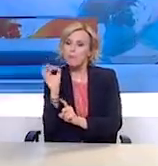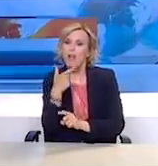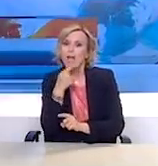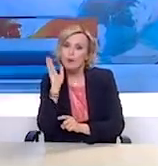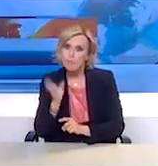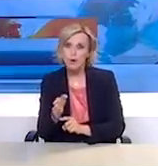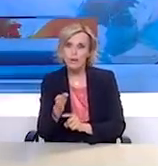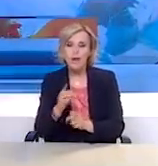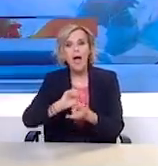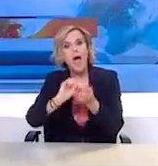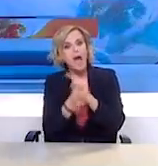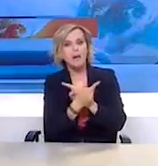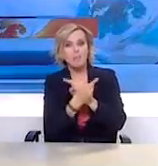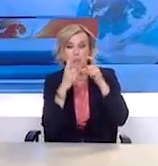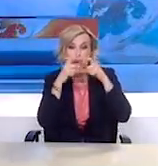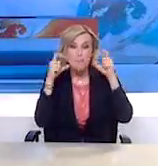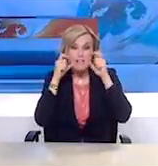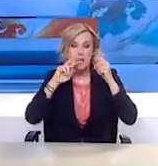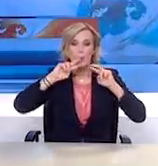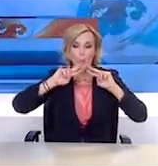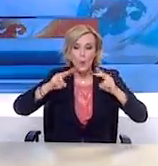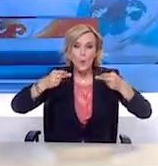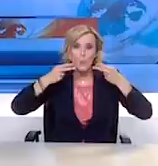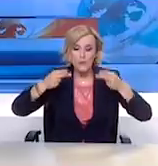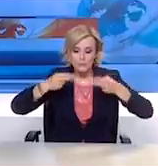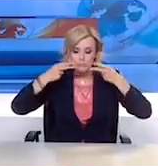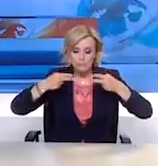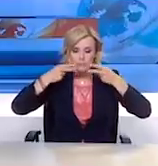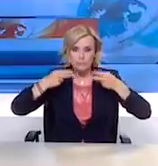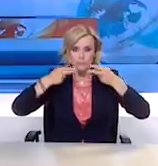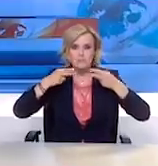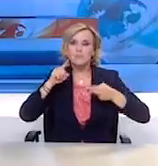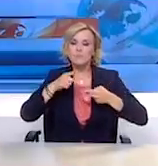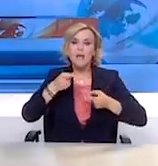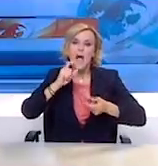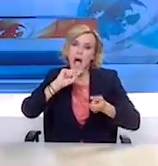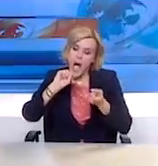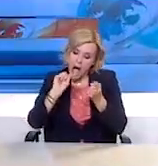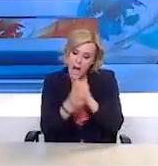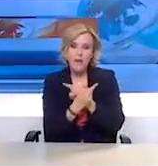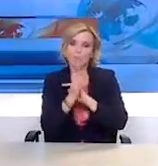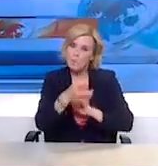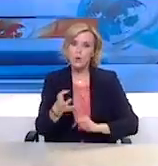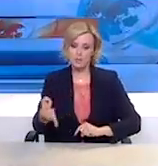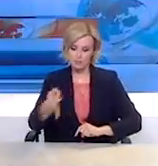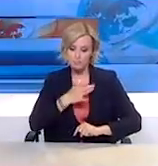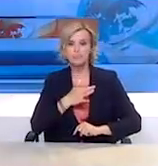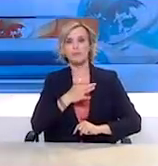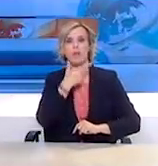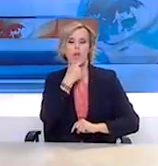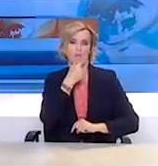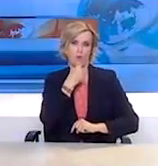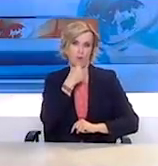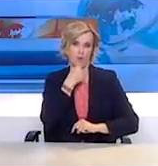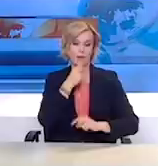μέτρων, όπως η διατήρηση της απόστασης και της υγιεινής των χεριών, που είναι τα δύο πιο σημαντικά μέτρα. Με δεδομένη